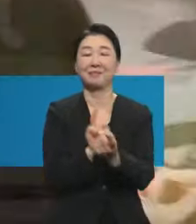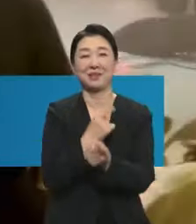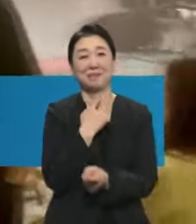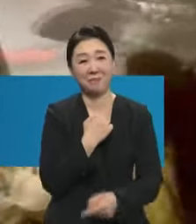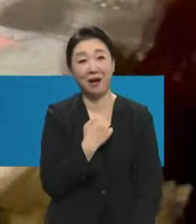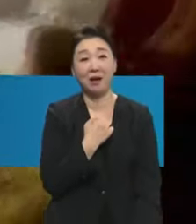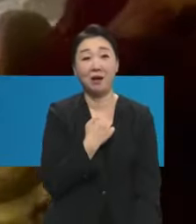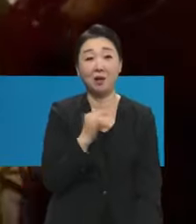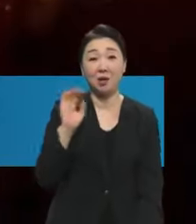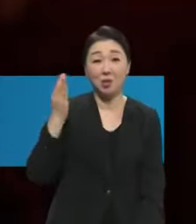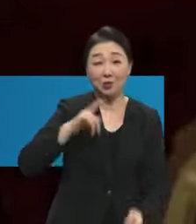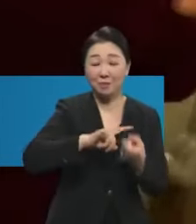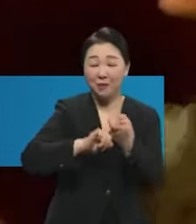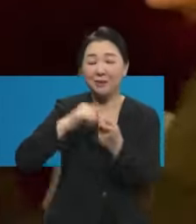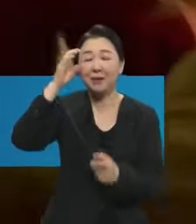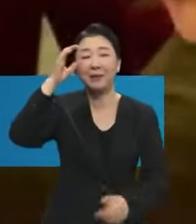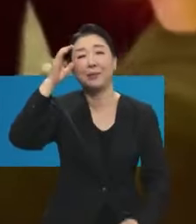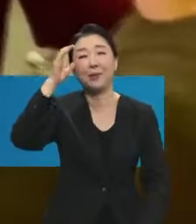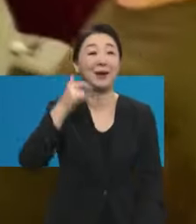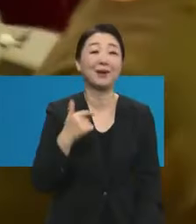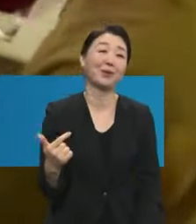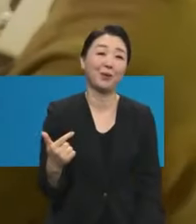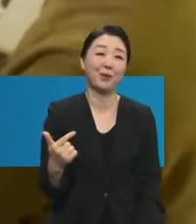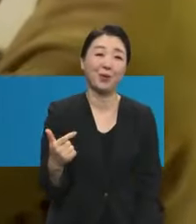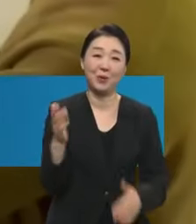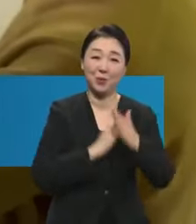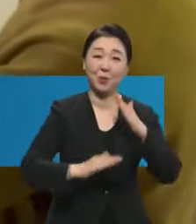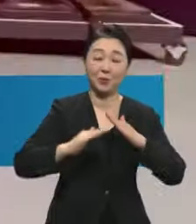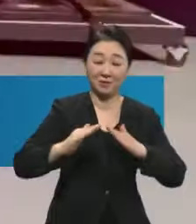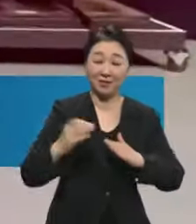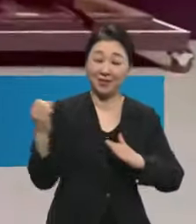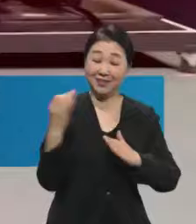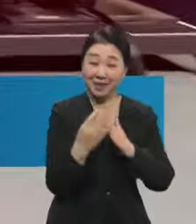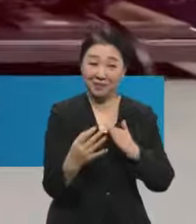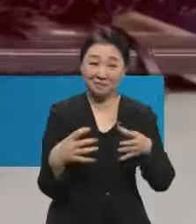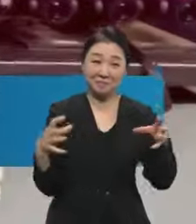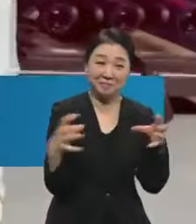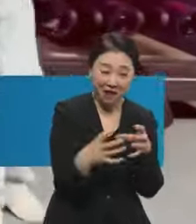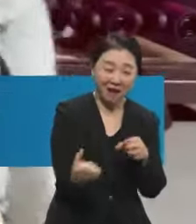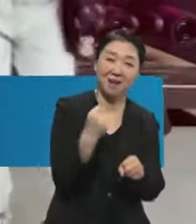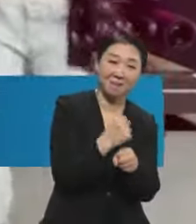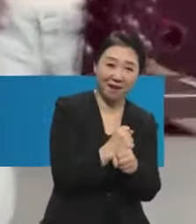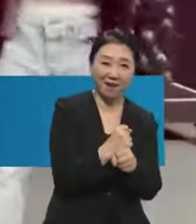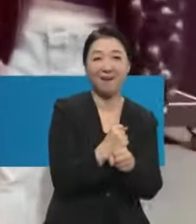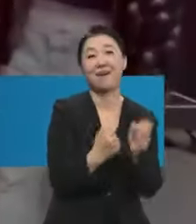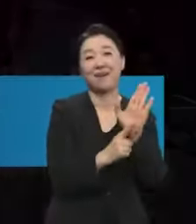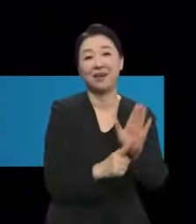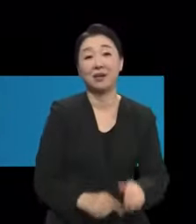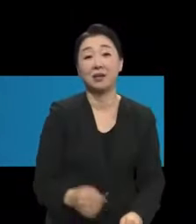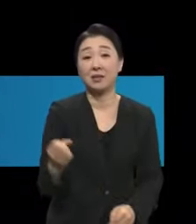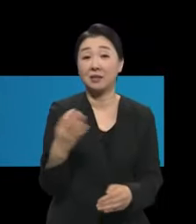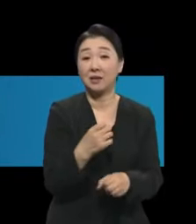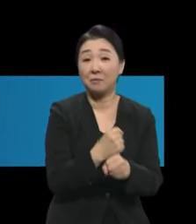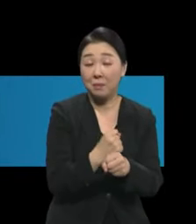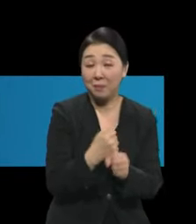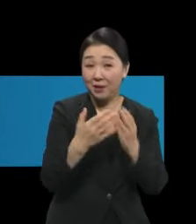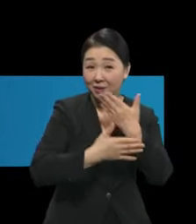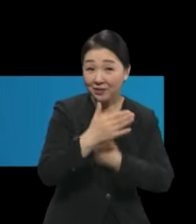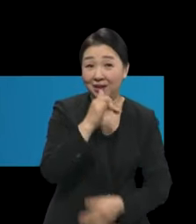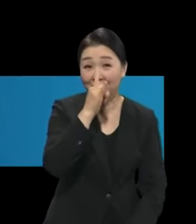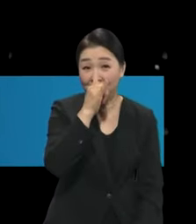했습니다. 최근 팬들의 기대감이 커지는 상황에서 공식적인 재결합 소식이 알려진 겁니다. 재결합을 알리는 영상과